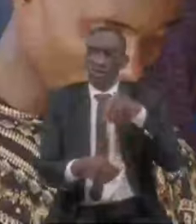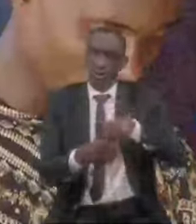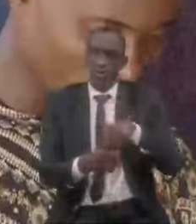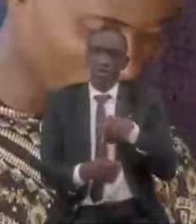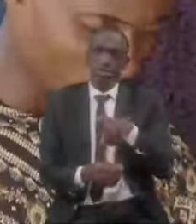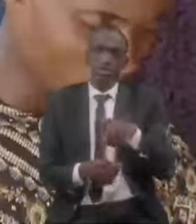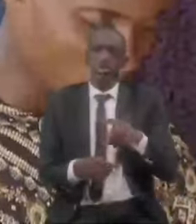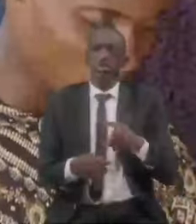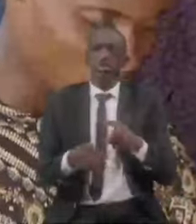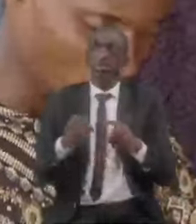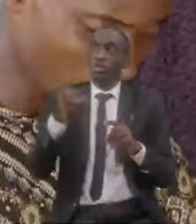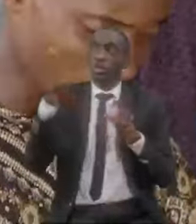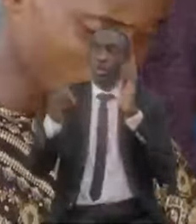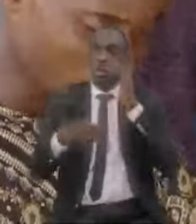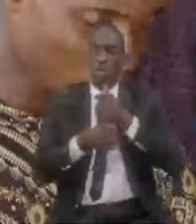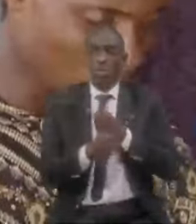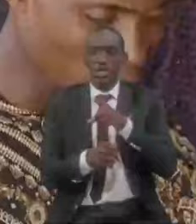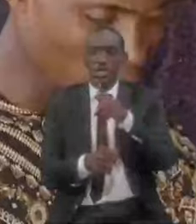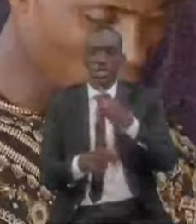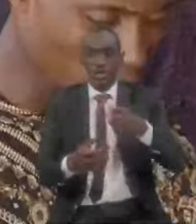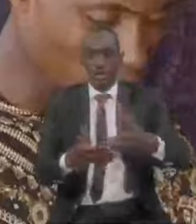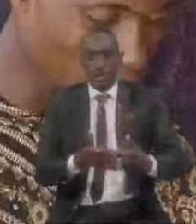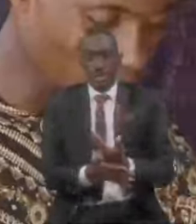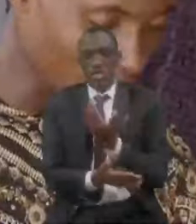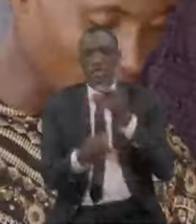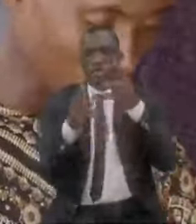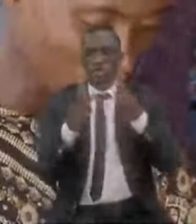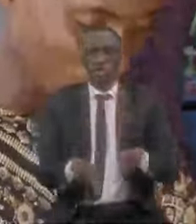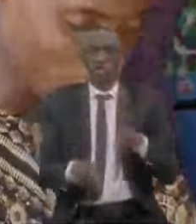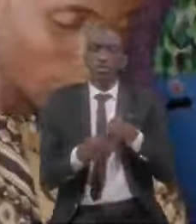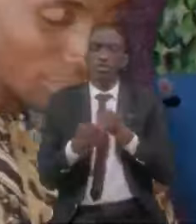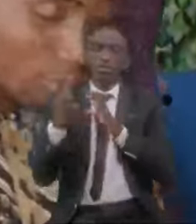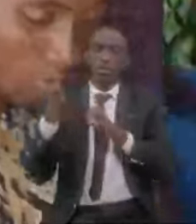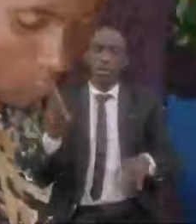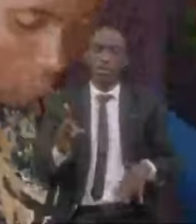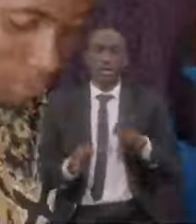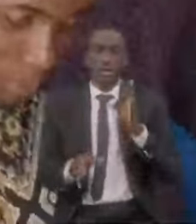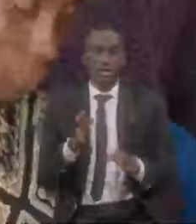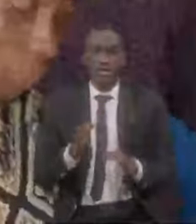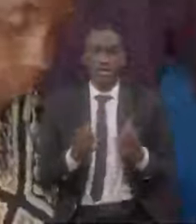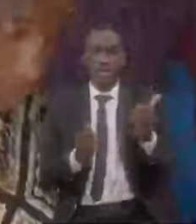créature en Christ. Si quelqu'un est en Christ,